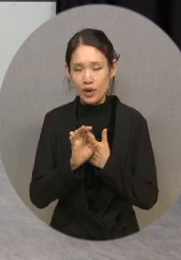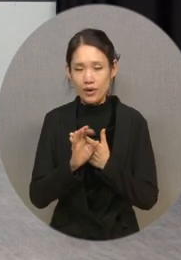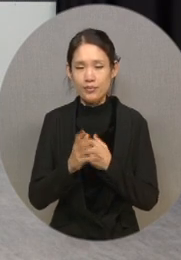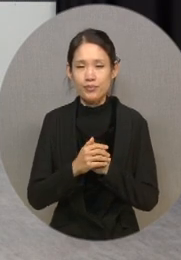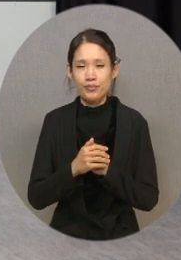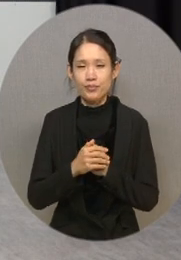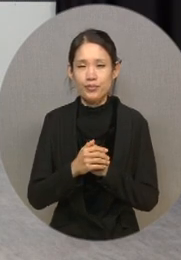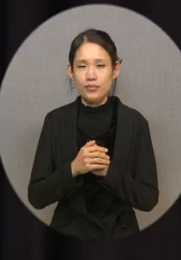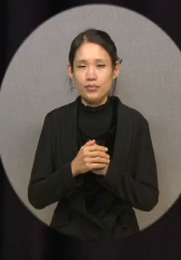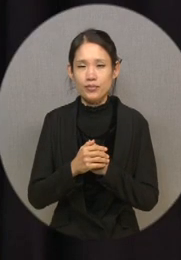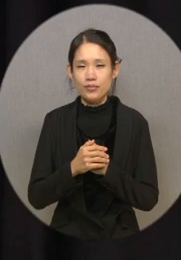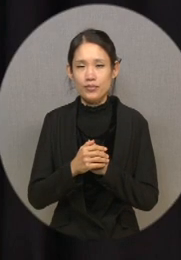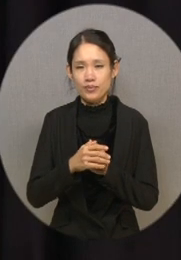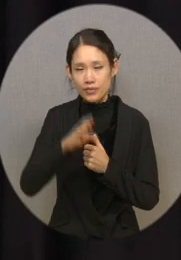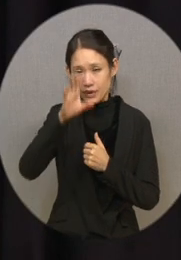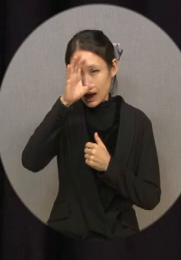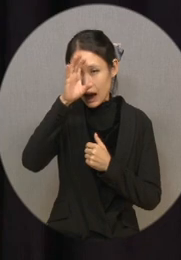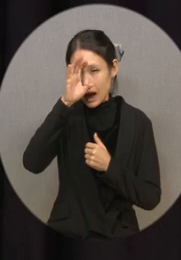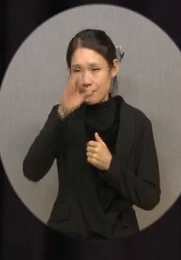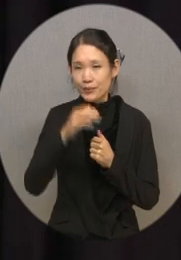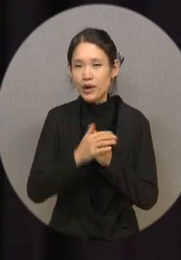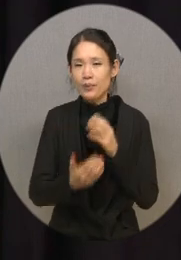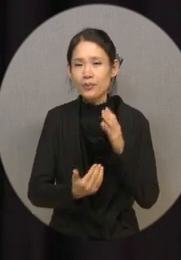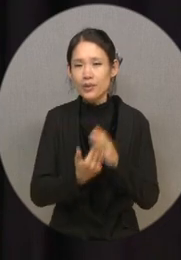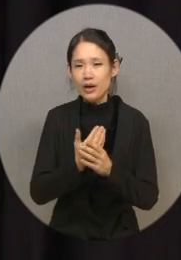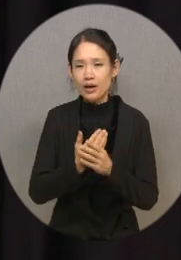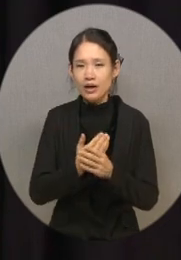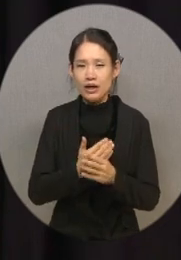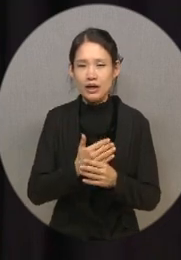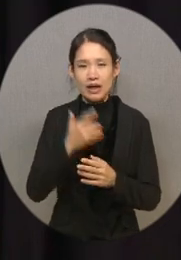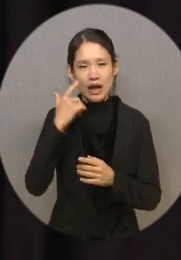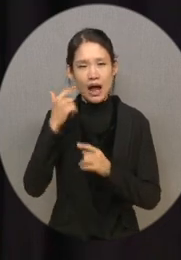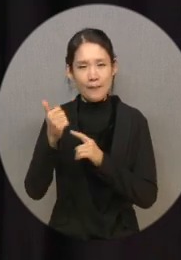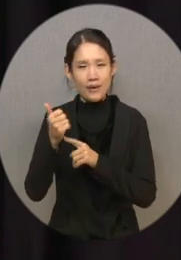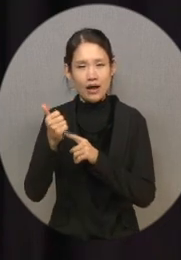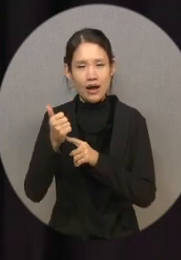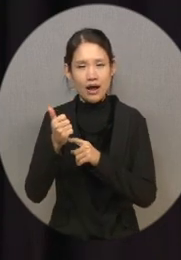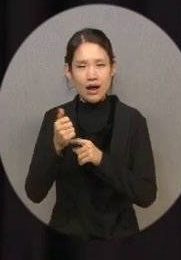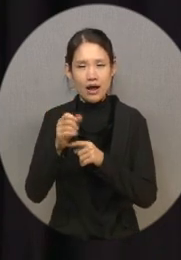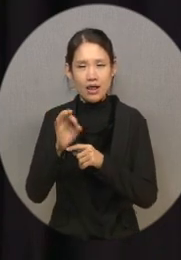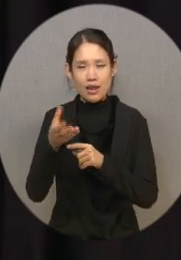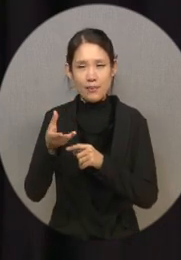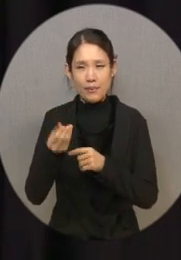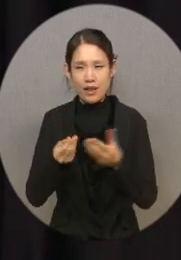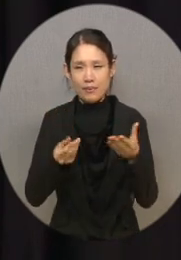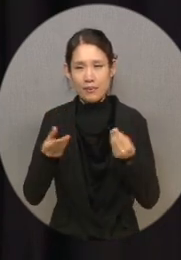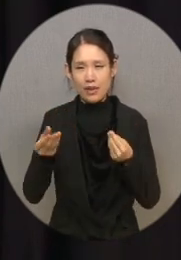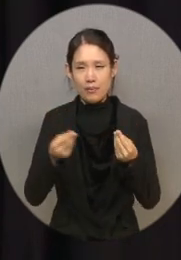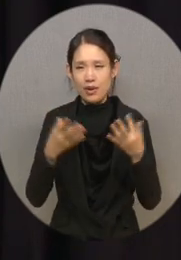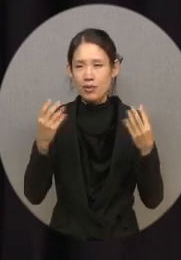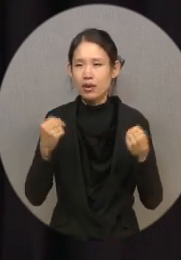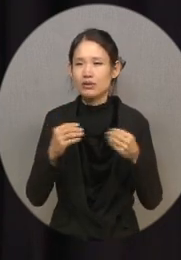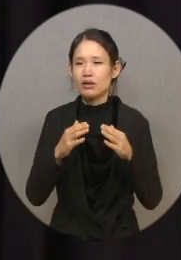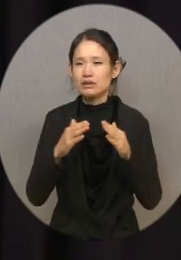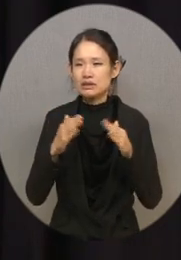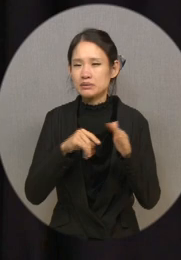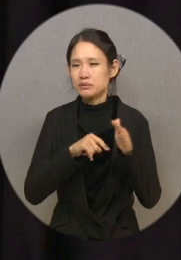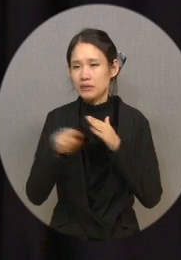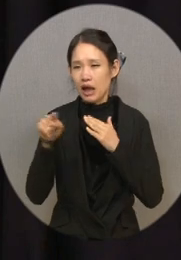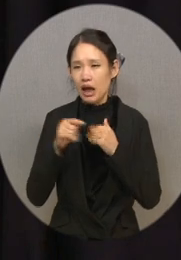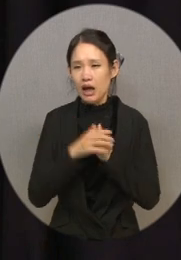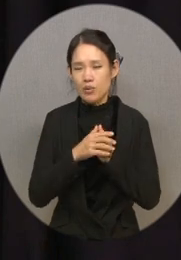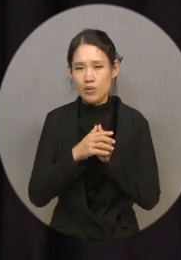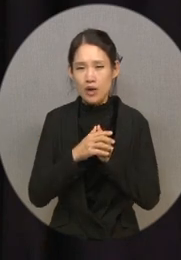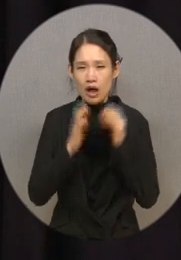뭐냐면은 그 IMF가 오니까는 가장들이 빚달련의 시기에서 다 가출을 합니다. 아이들은 집에 남겨놓고.